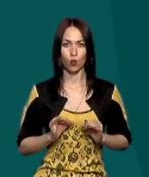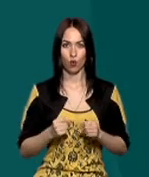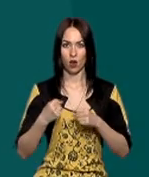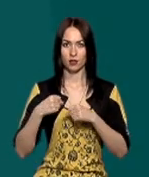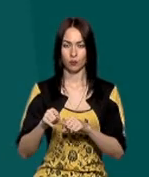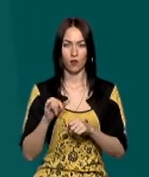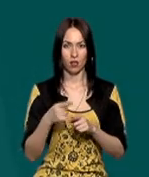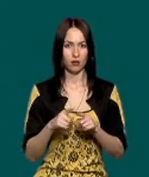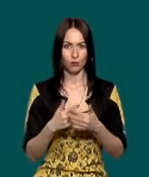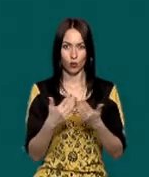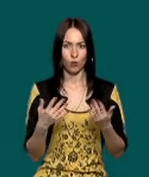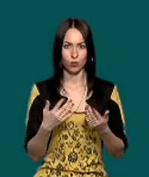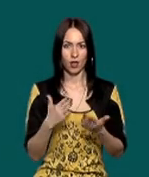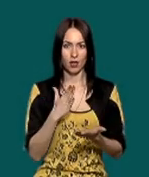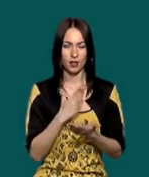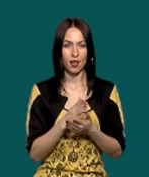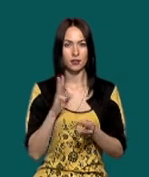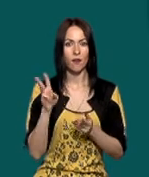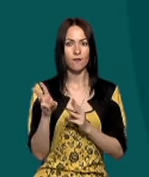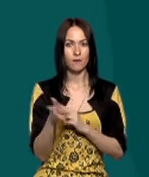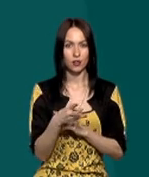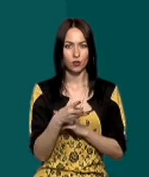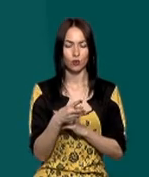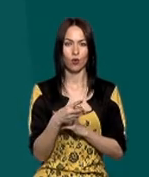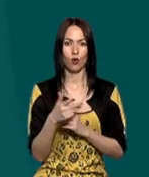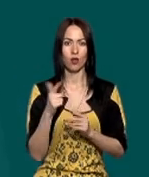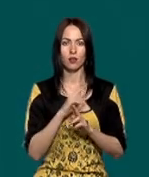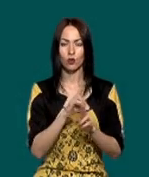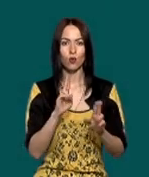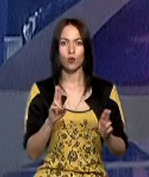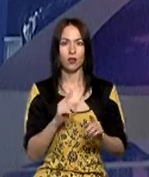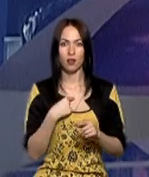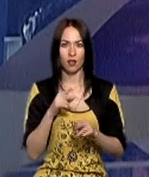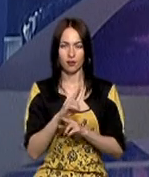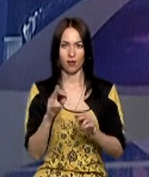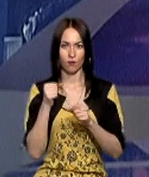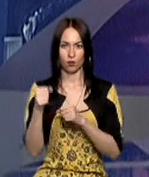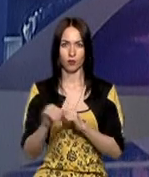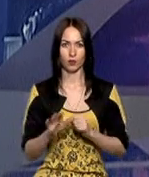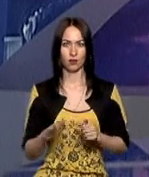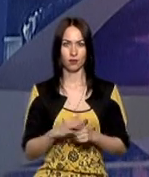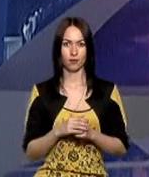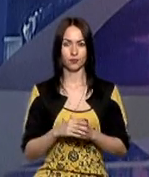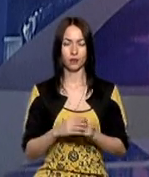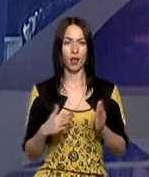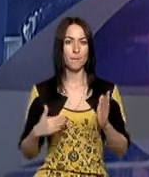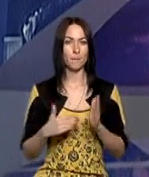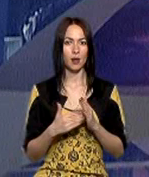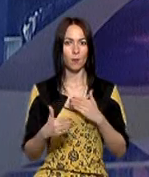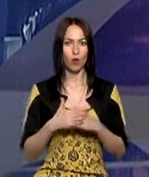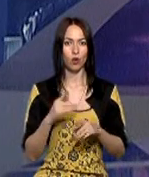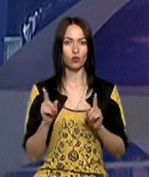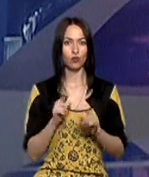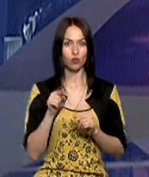іздівав і тому подобне, є відео, ніхто нікого не іздівав. Максимальне покарання